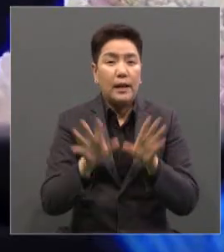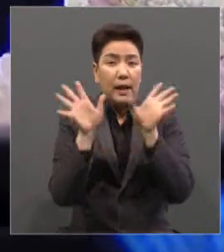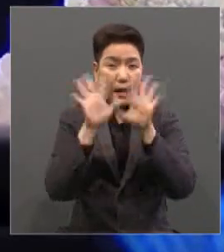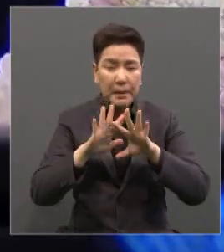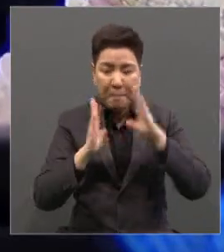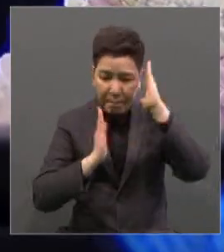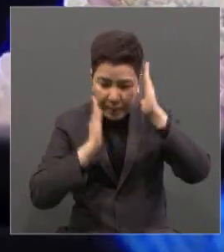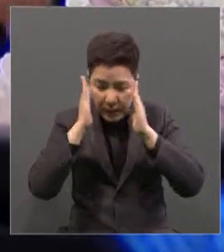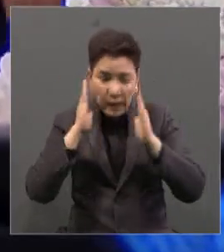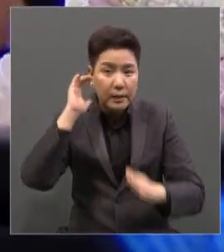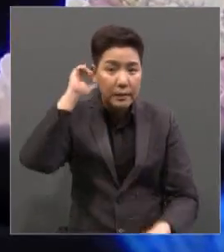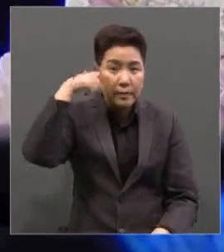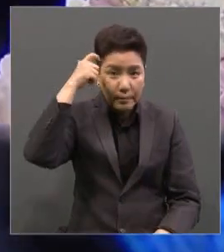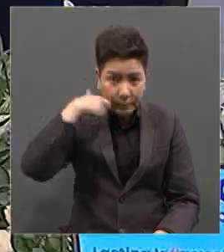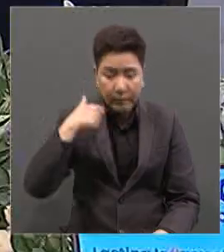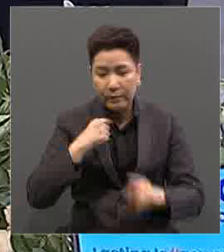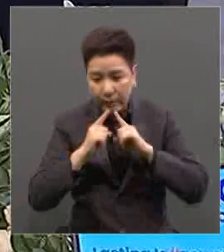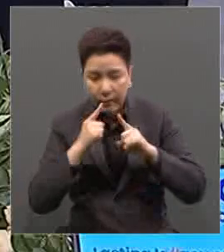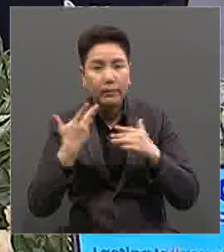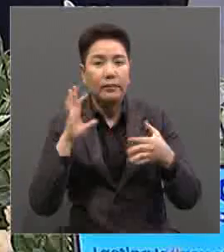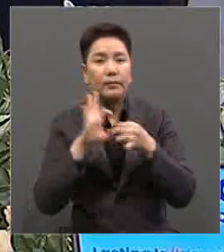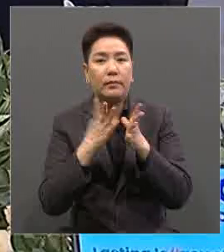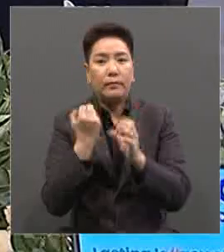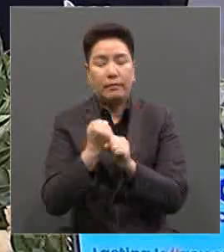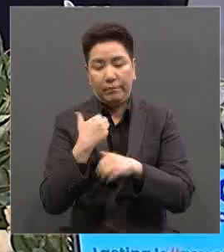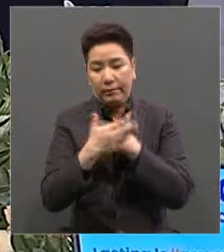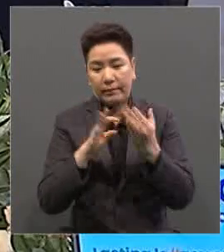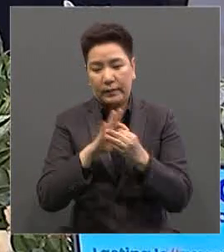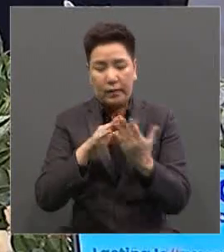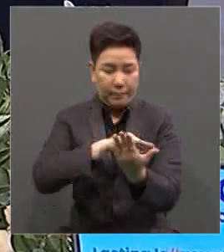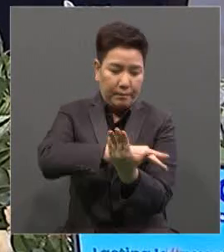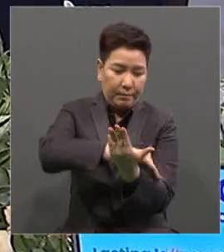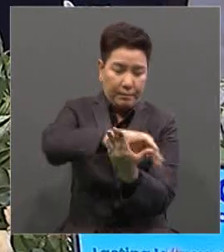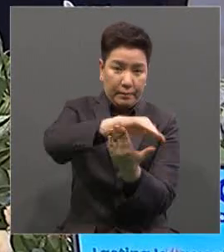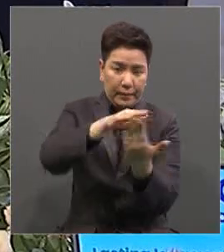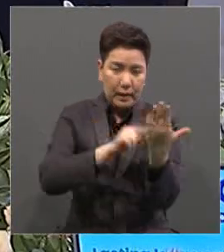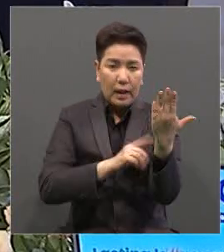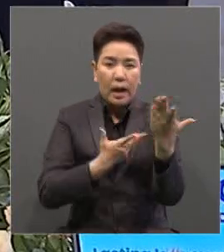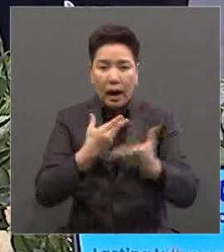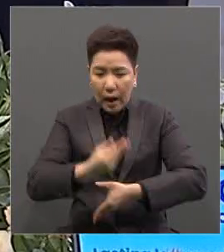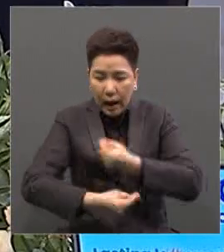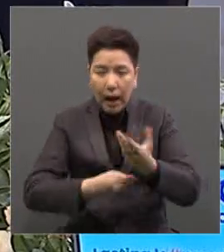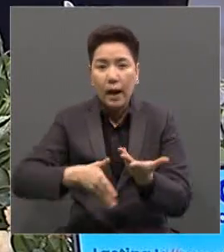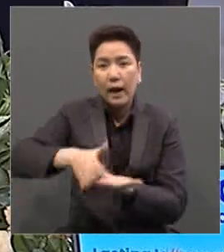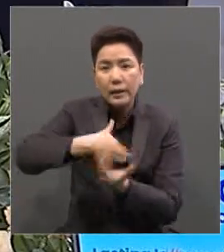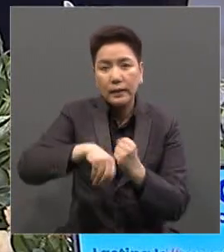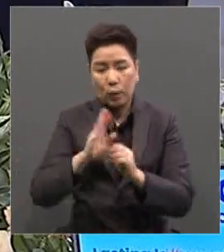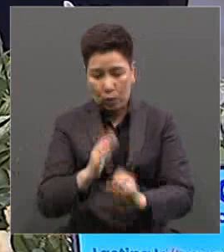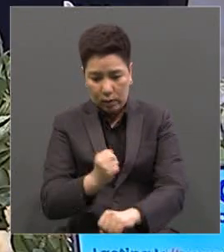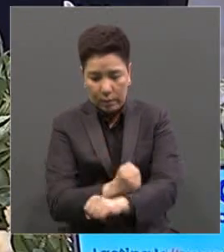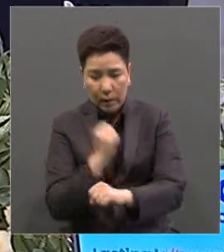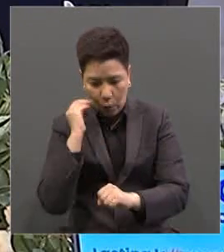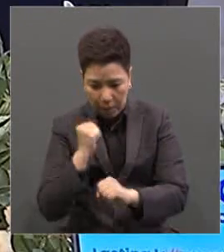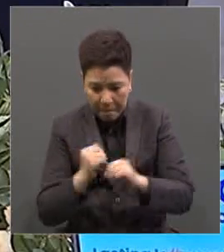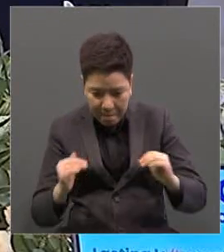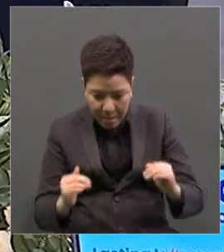อาเซียนอย่างมาเลเซียและเมียนมาร์ก็มีการพูดคุยกันในเรื่องการพัฒนาเขตชายแดนส่งเสริมด้านการค้าเศรษฐกิจและแรงงานให้ดี